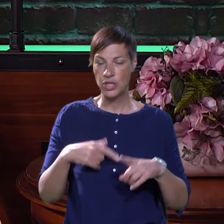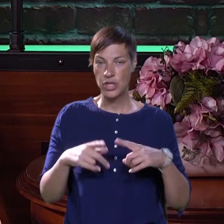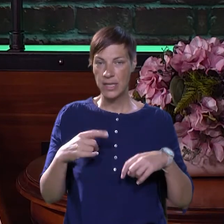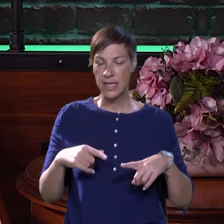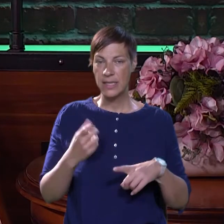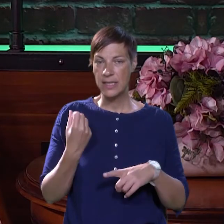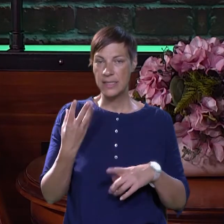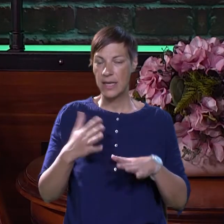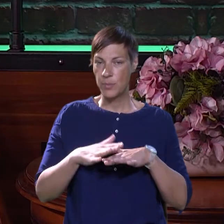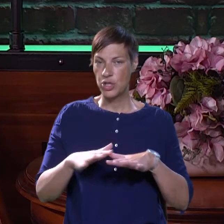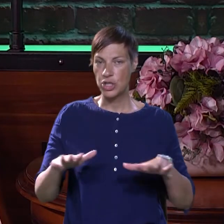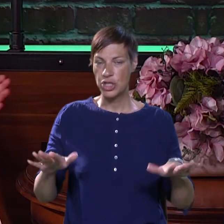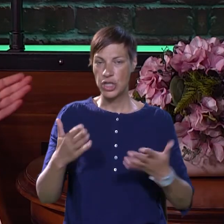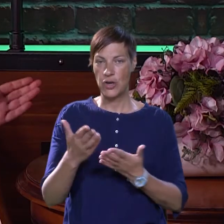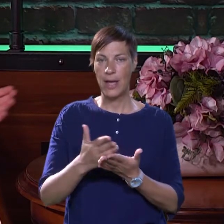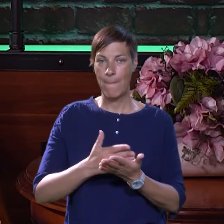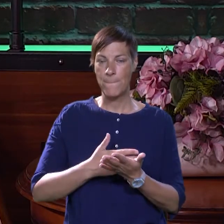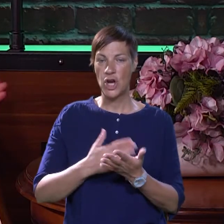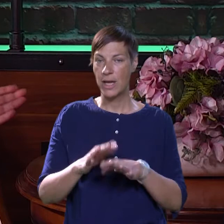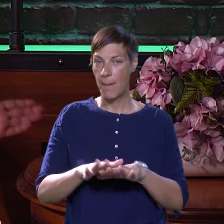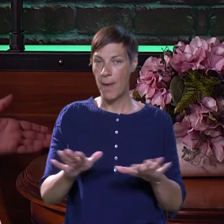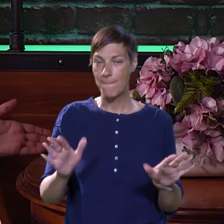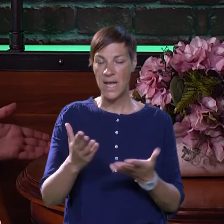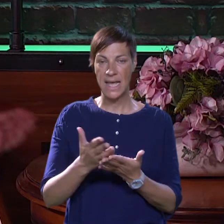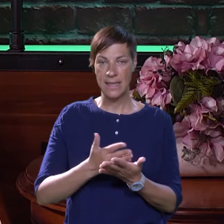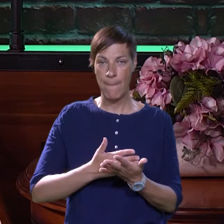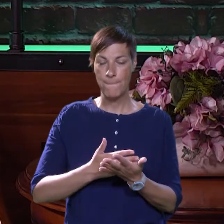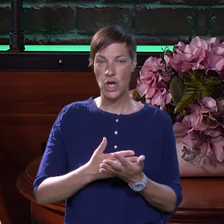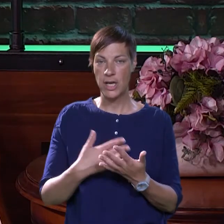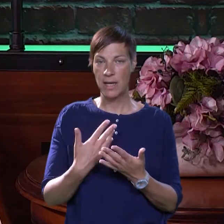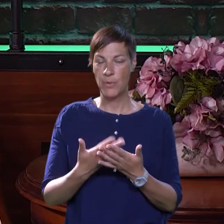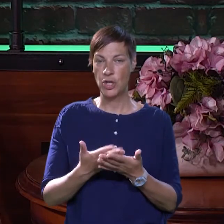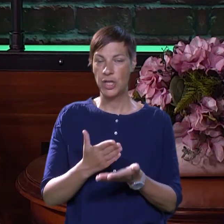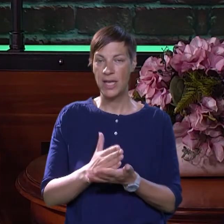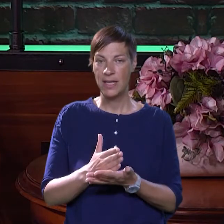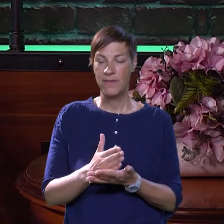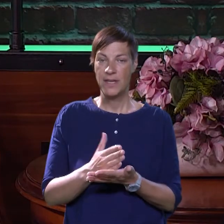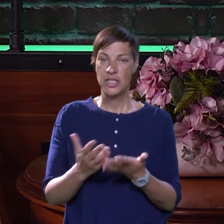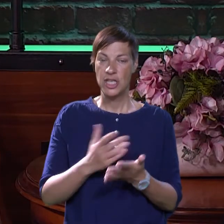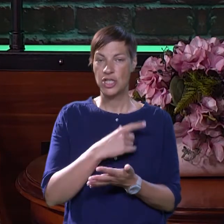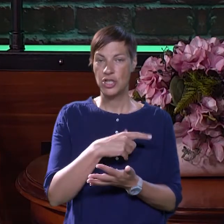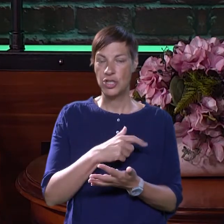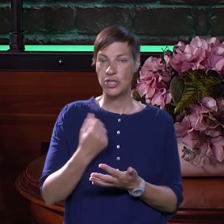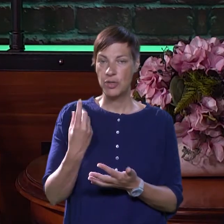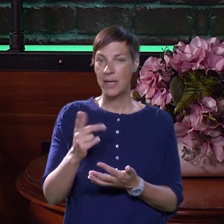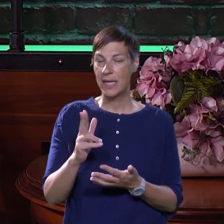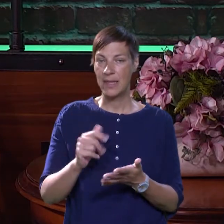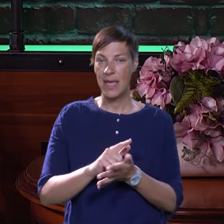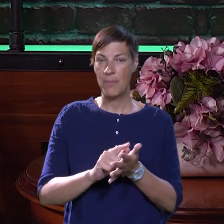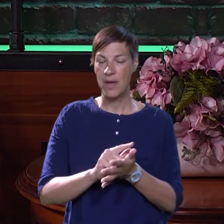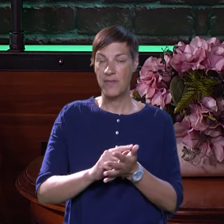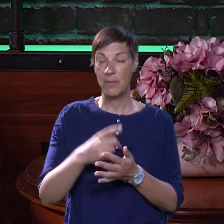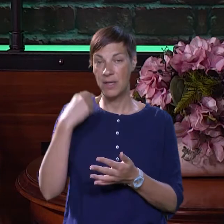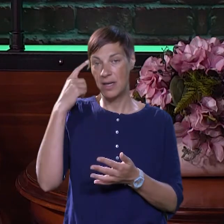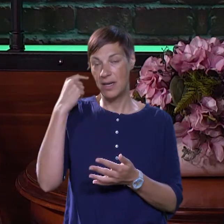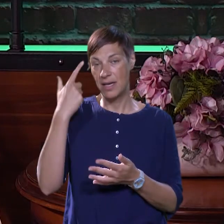ta tradicija, kad postoje široki program i široke palete programa, onda je to već nešto što osoba i kad nema vremena,